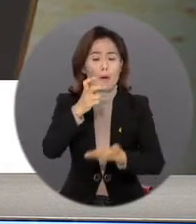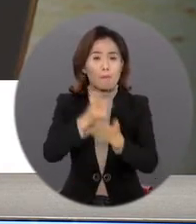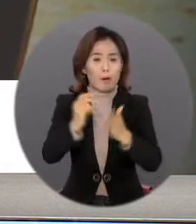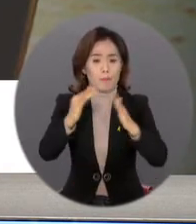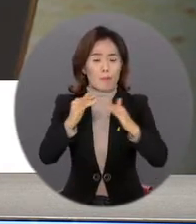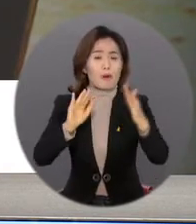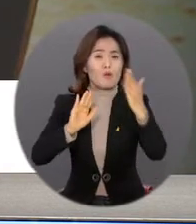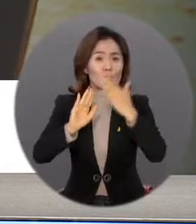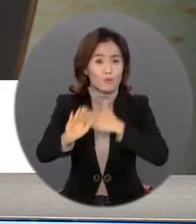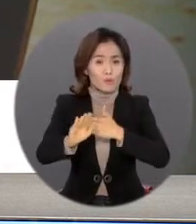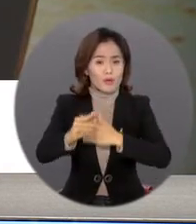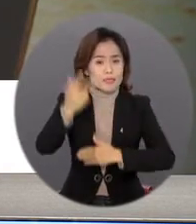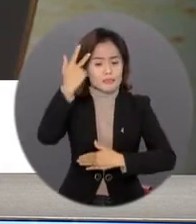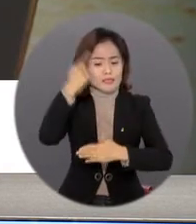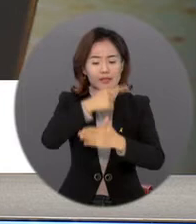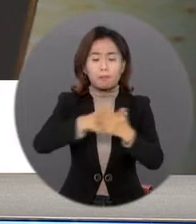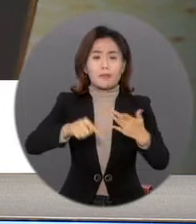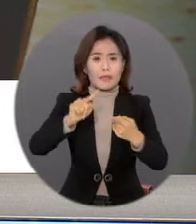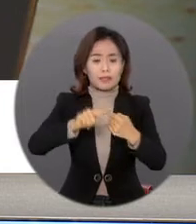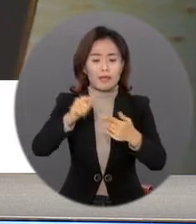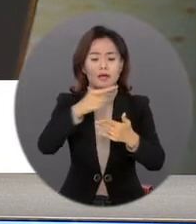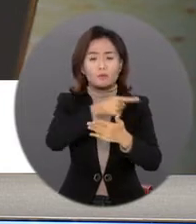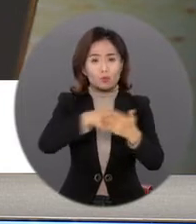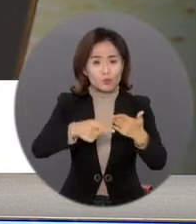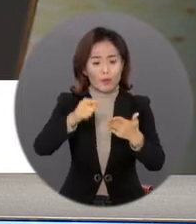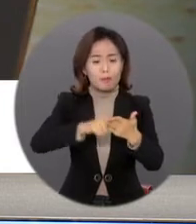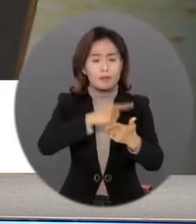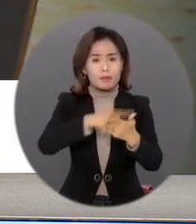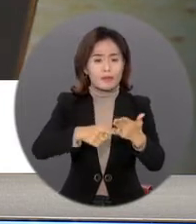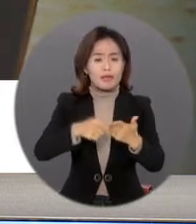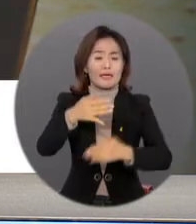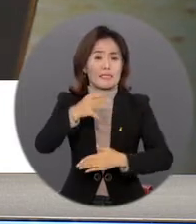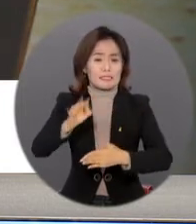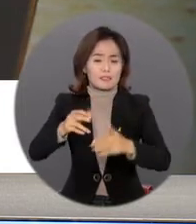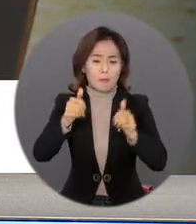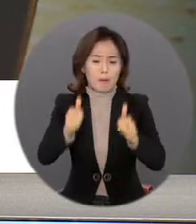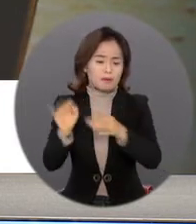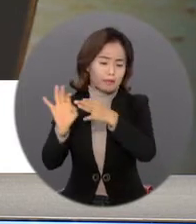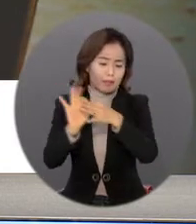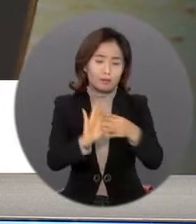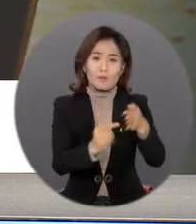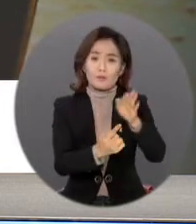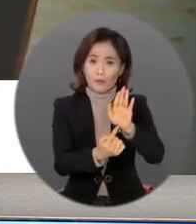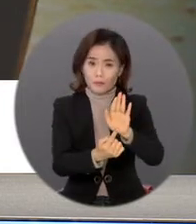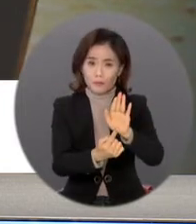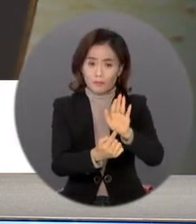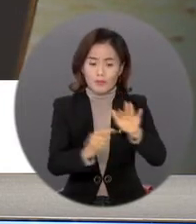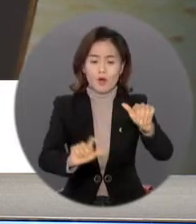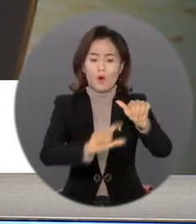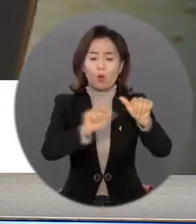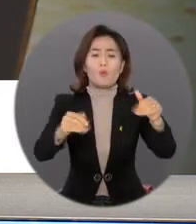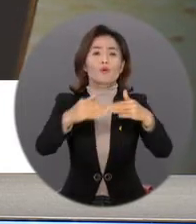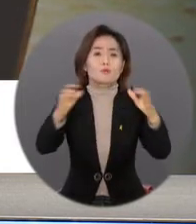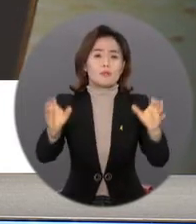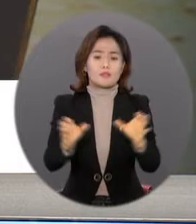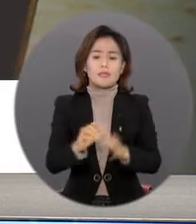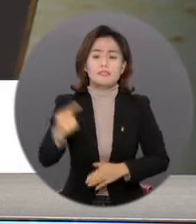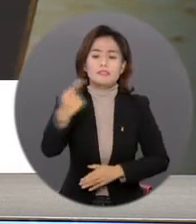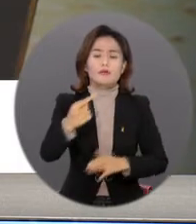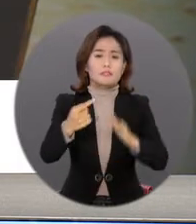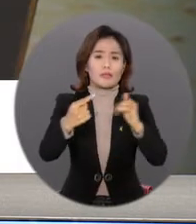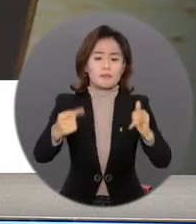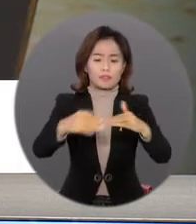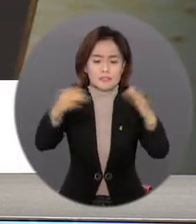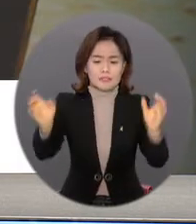이후 정신적 피해에 대한 손해배상을 인정하는 판결이 이어지고 있습니다. 5월 단체들도 천여 명대